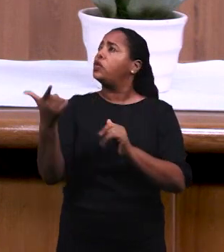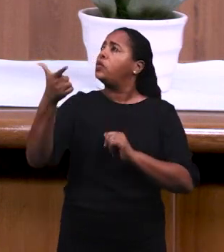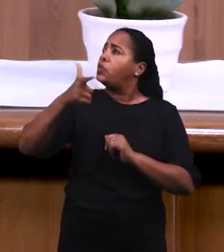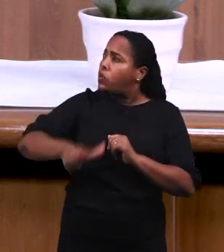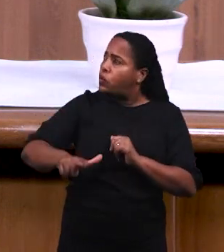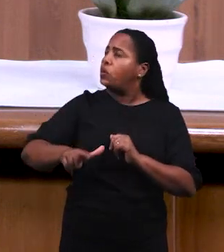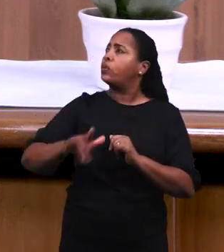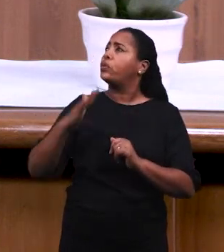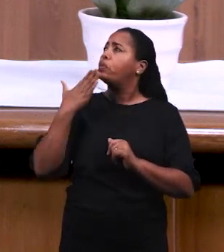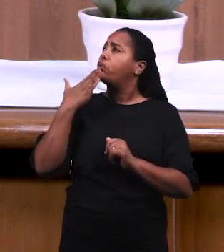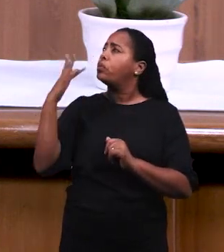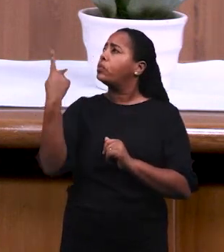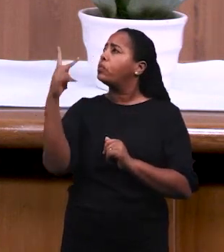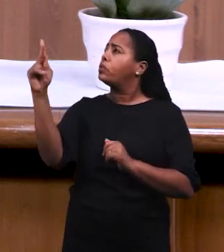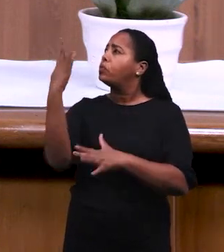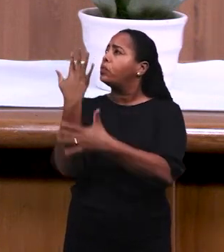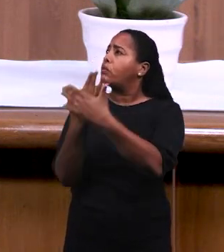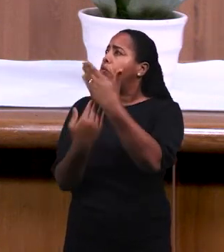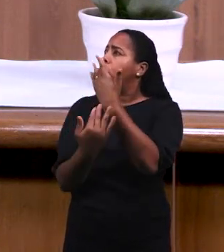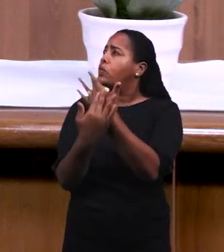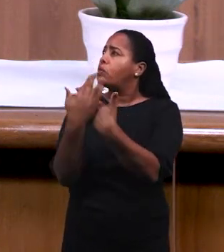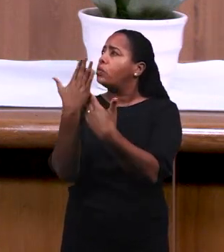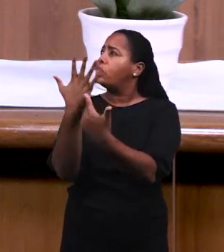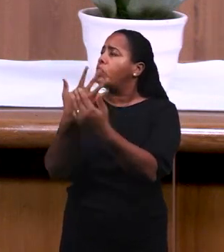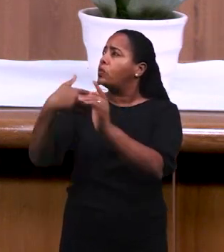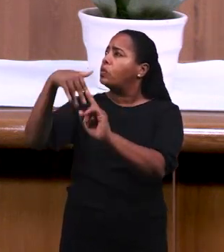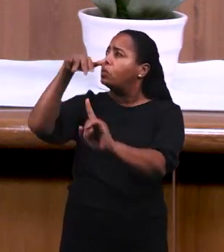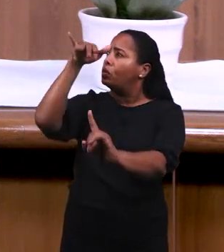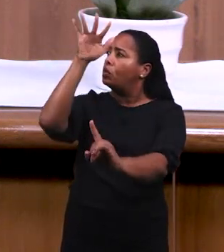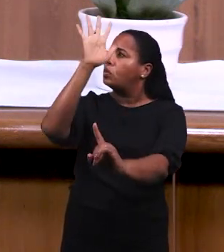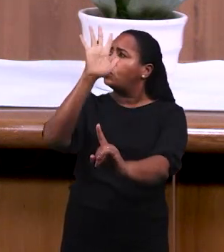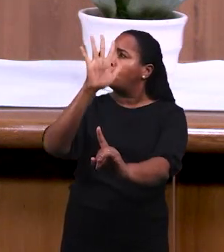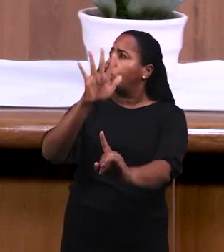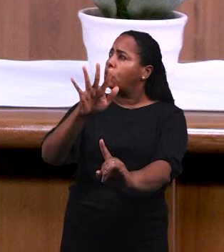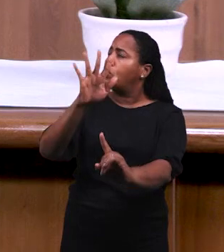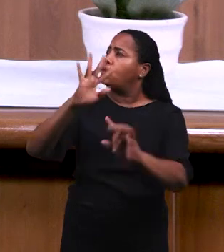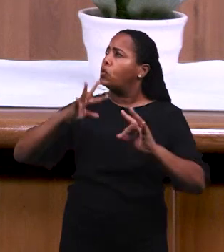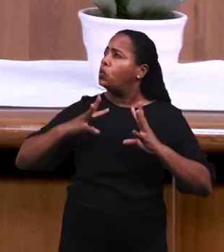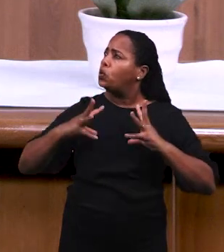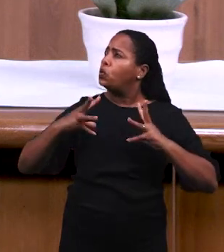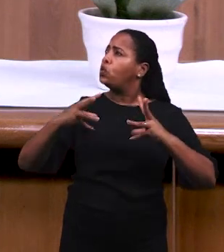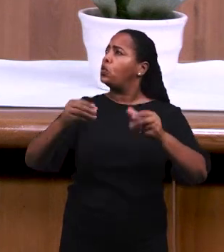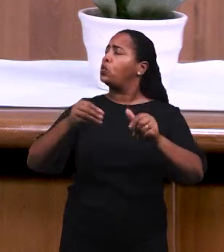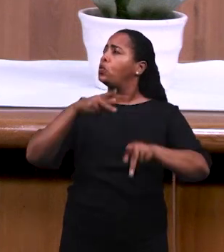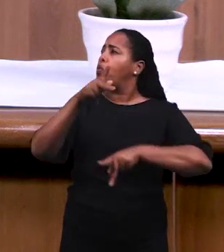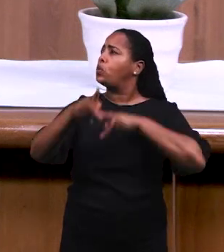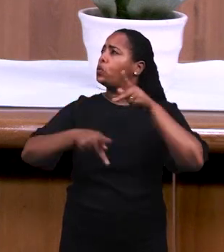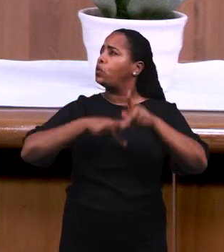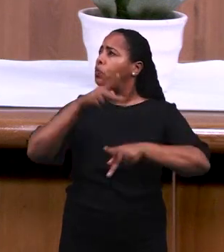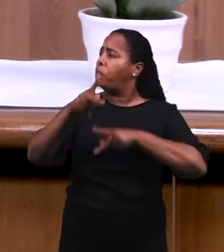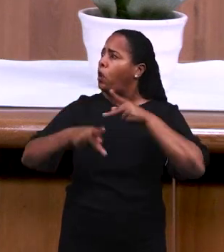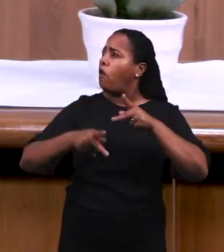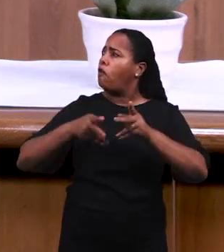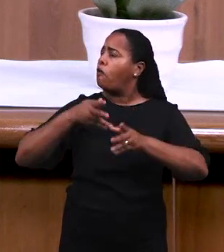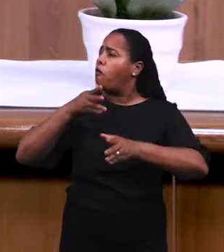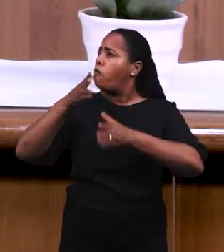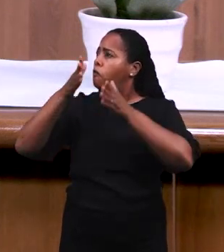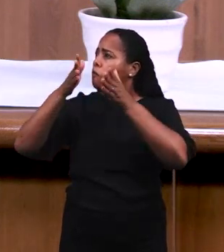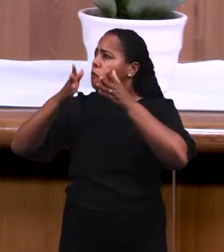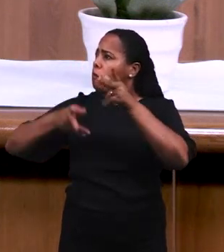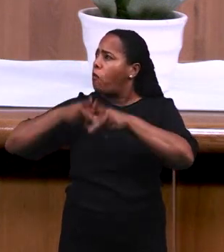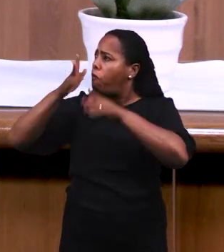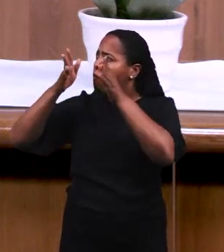Иисуса, и мы просим, чтобы руки Твои были простерты над всем народом Твоим,